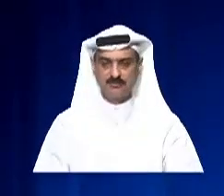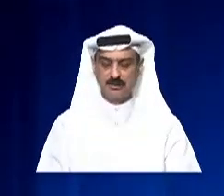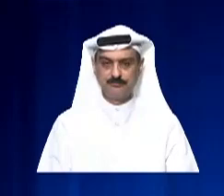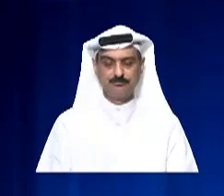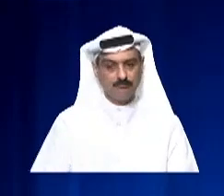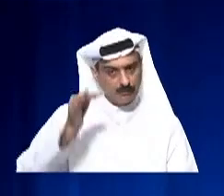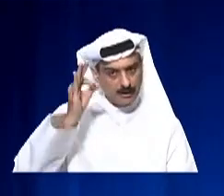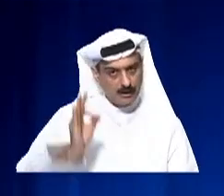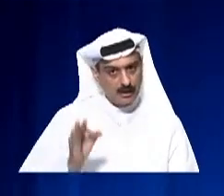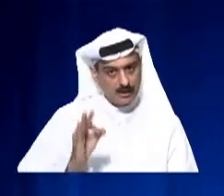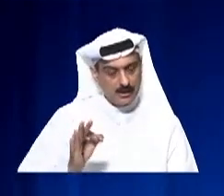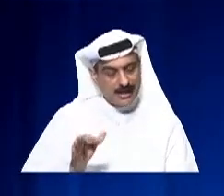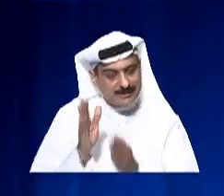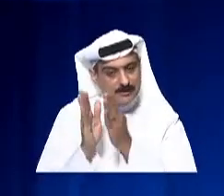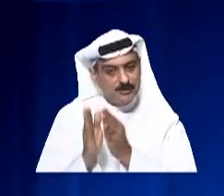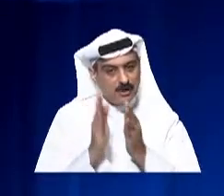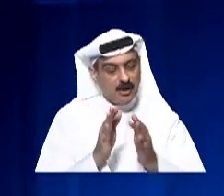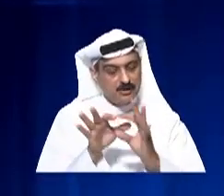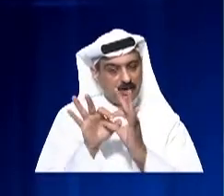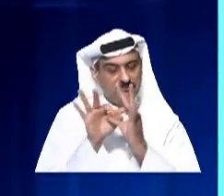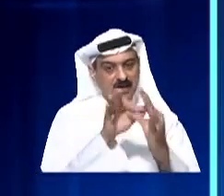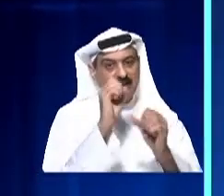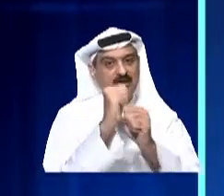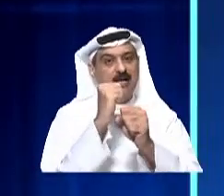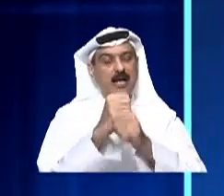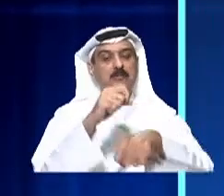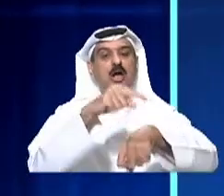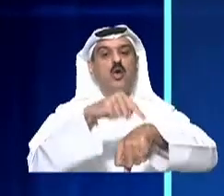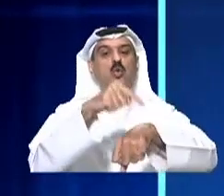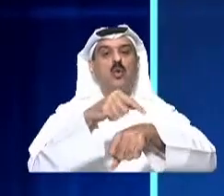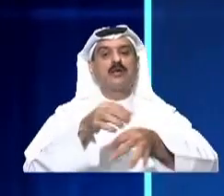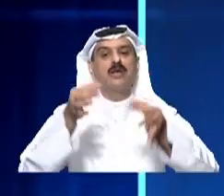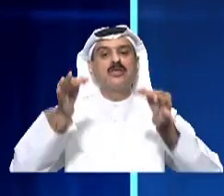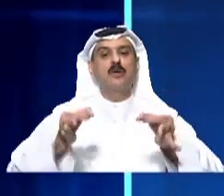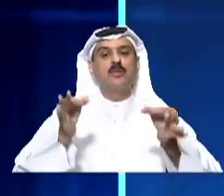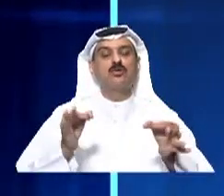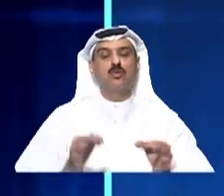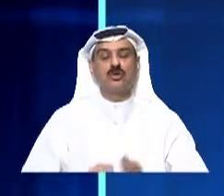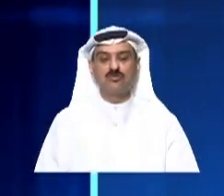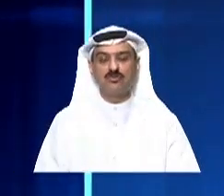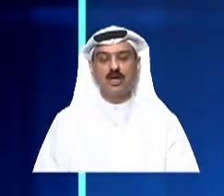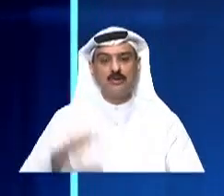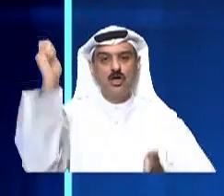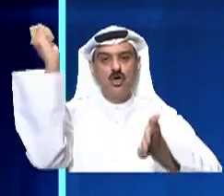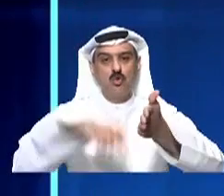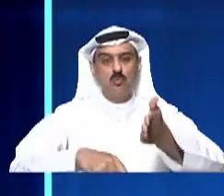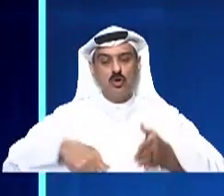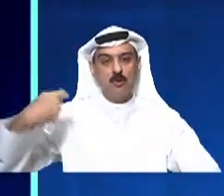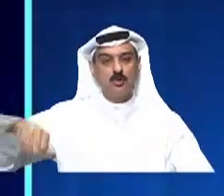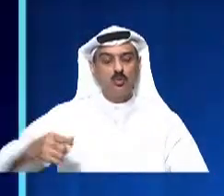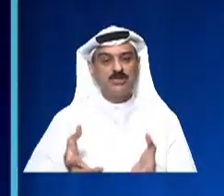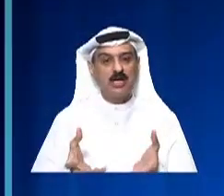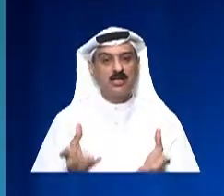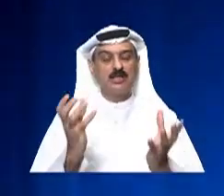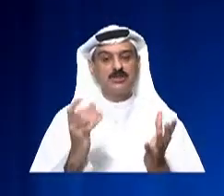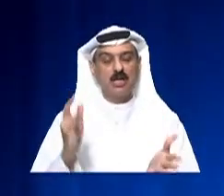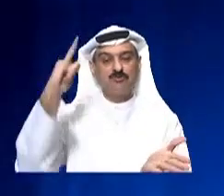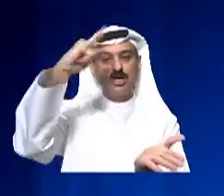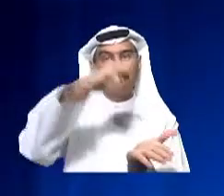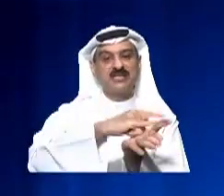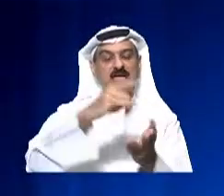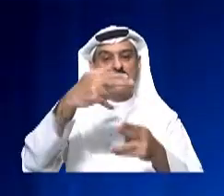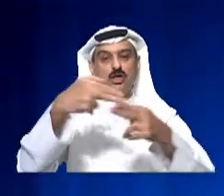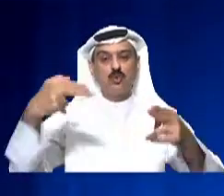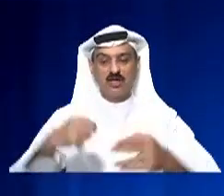ضرورة انسجام تلك الأعمال مع البرامج الزمنية المعتمدة من قبل وزارة الأشغال العامة بشأن مشروع المطار